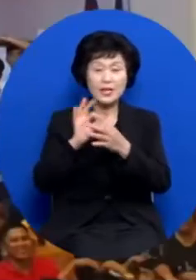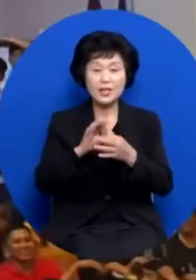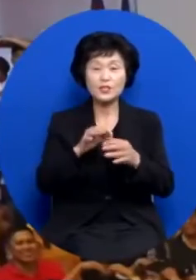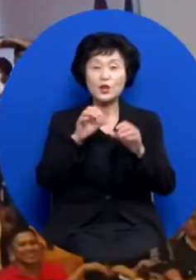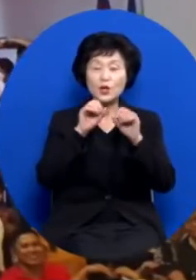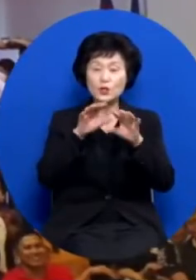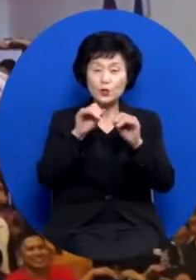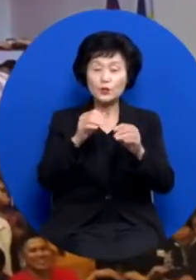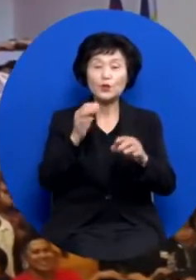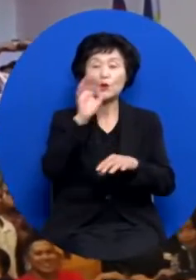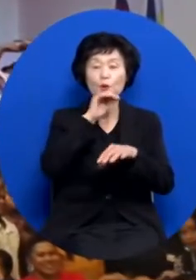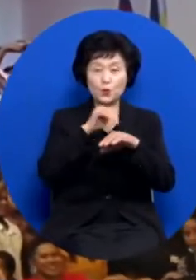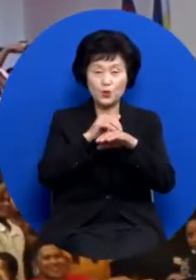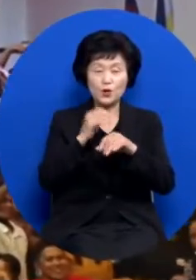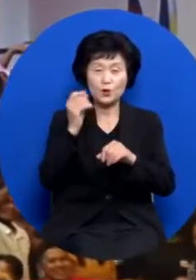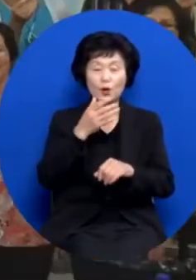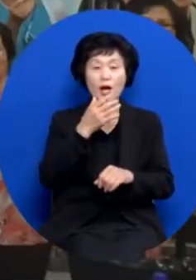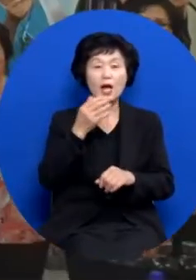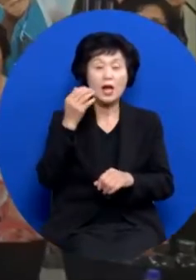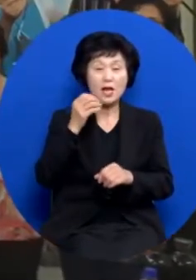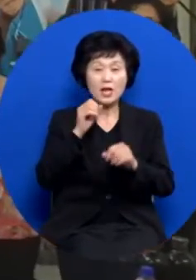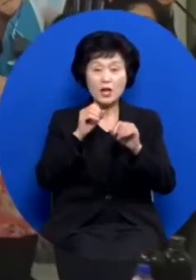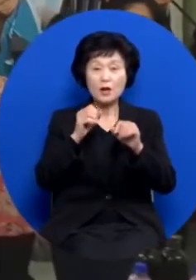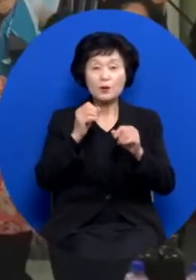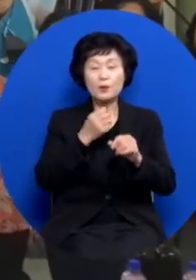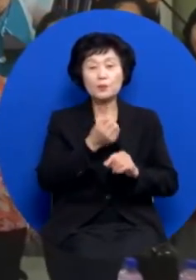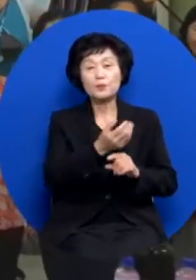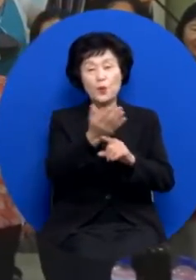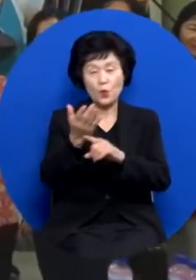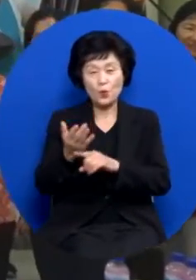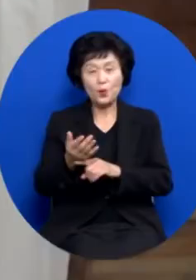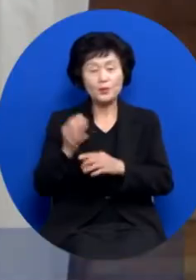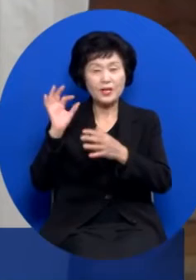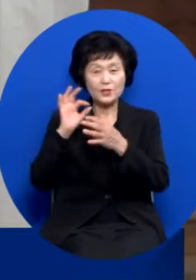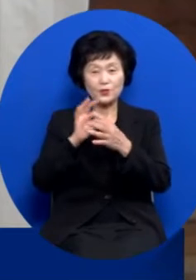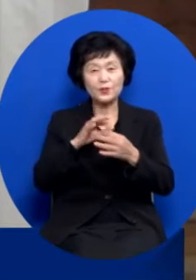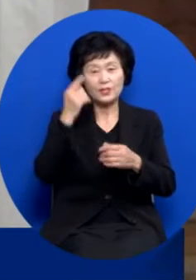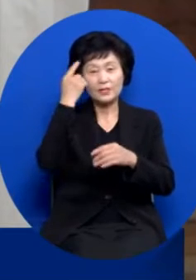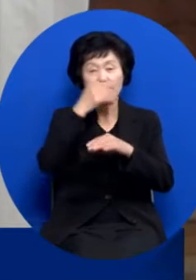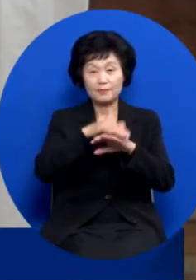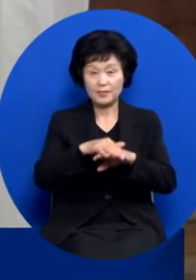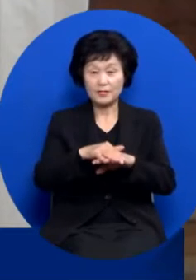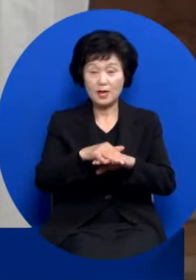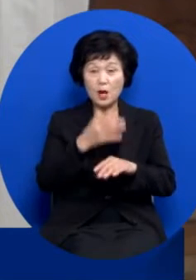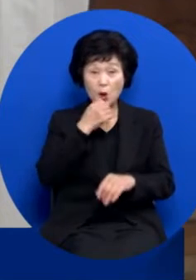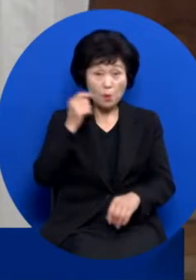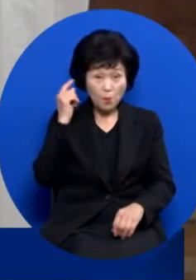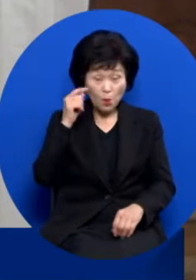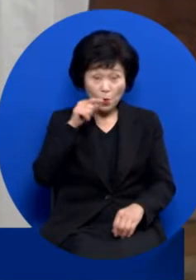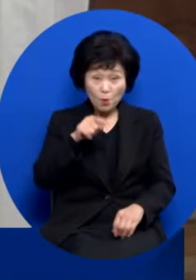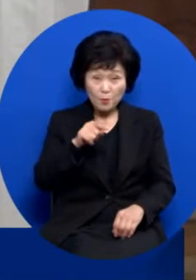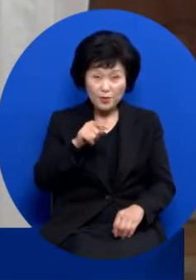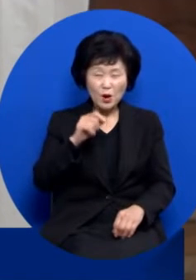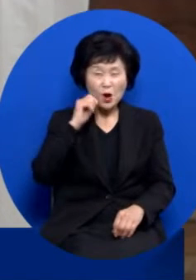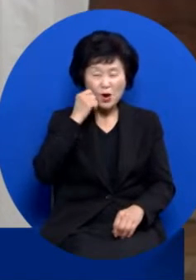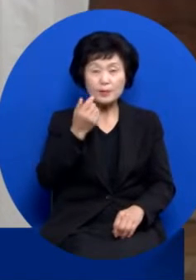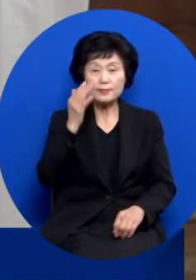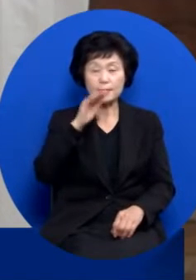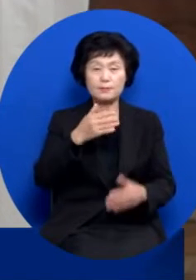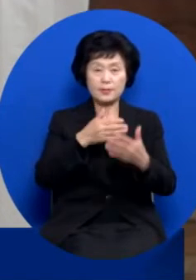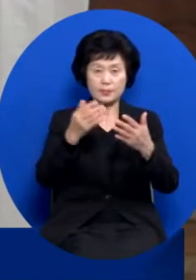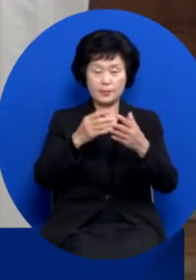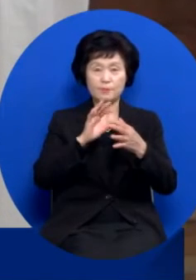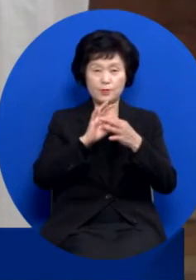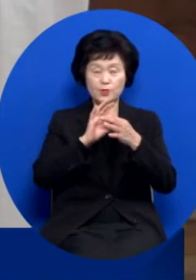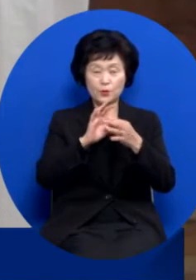함께 필리핀에서 계속 진행될 계획입니다. 이 복음을 그림을 통해서 너무나 쉽게 재미있게